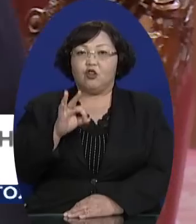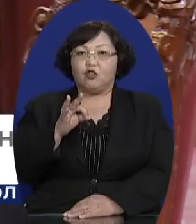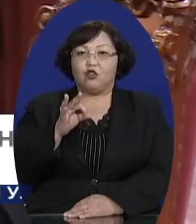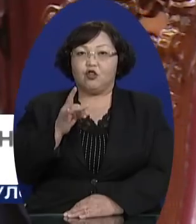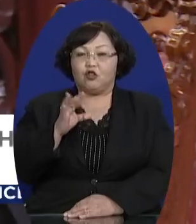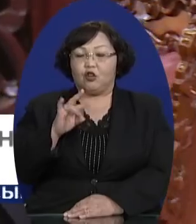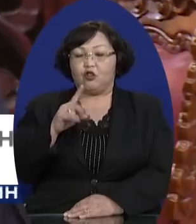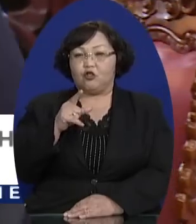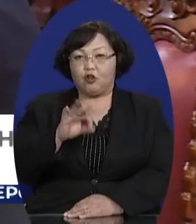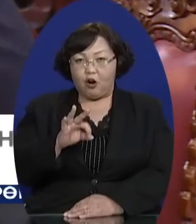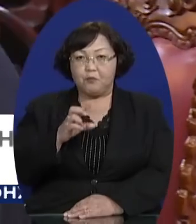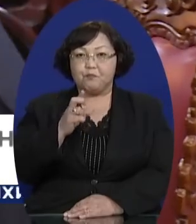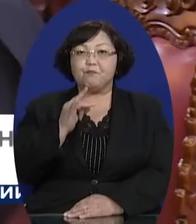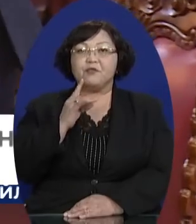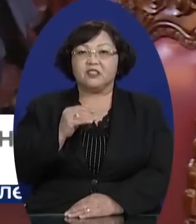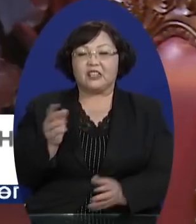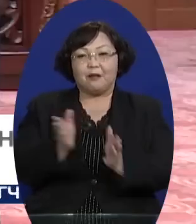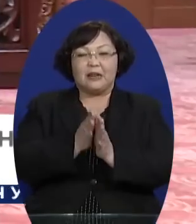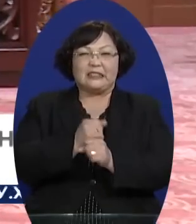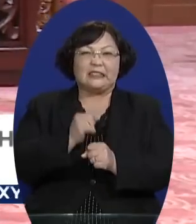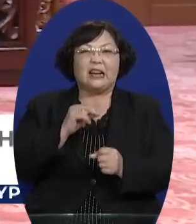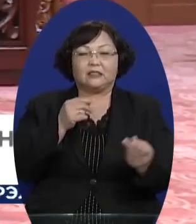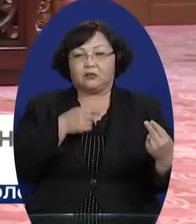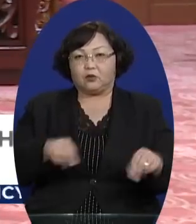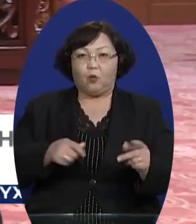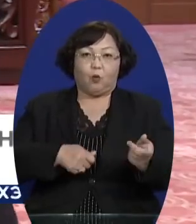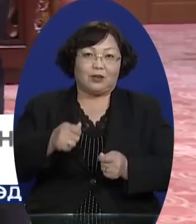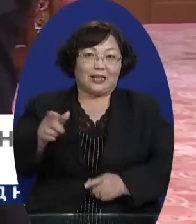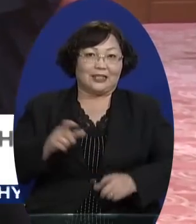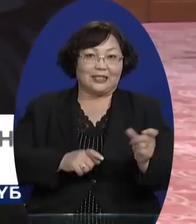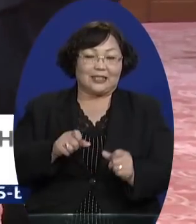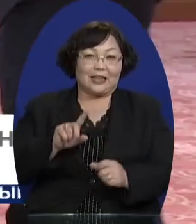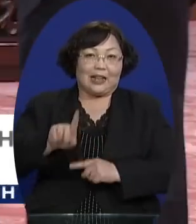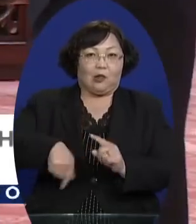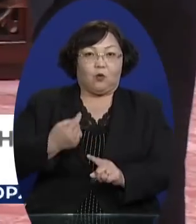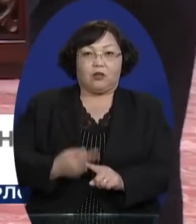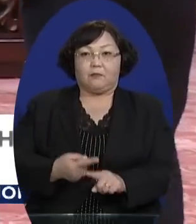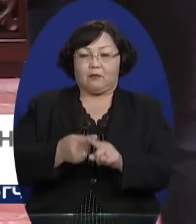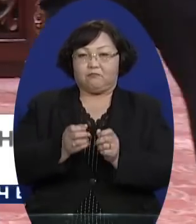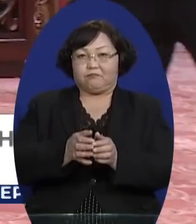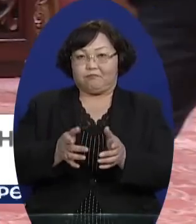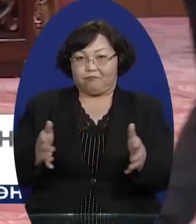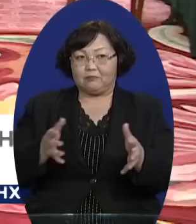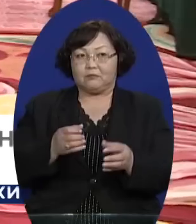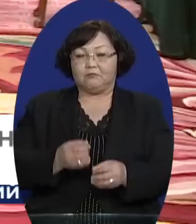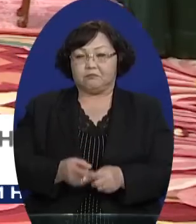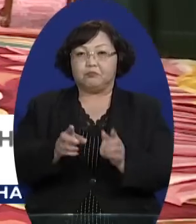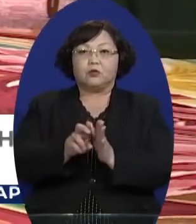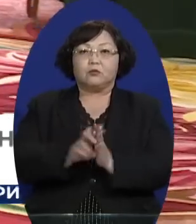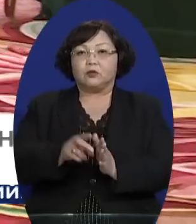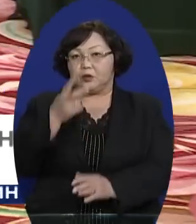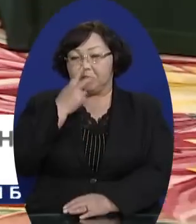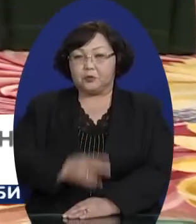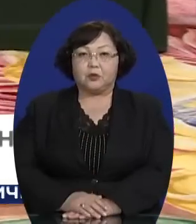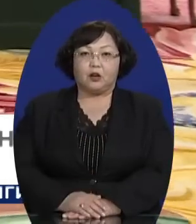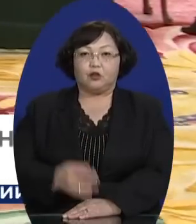одоо санамж бичгүүдийг байгуулснаар хоёр улсын худалдаа эдийн засгийг улам өргөжүүлэх ийм боломж нөхцөлтэй гэж ингэж талууд үзэж байгаа. За өчигдөр Монгол